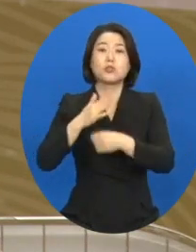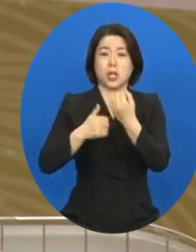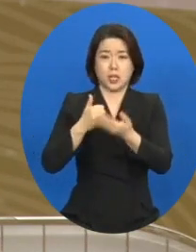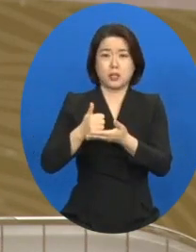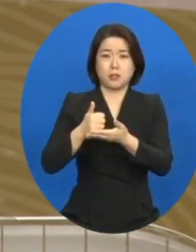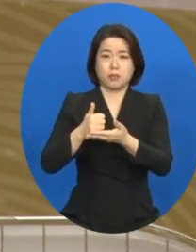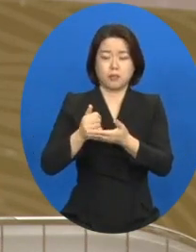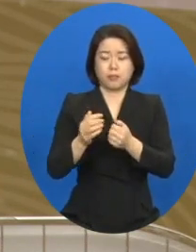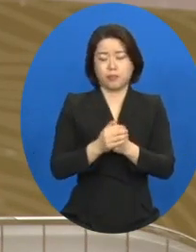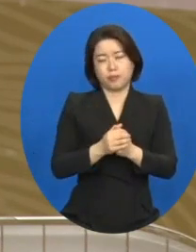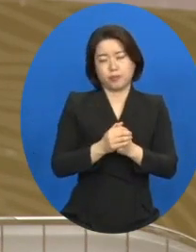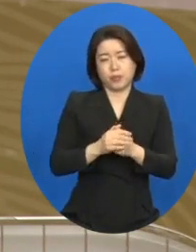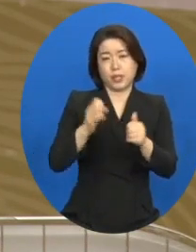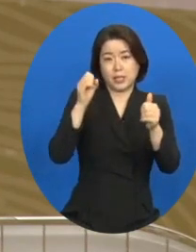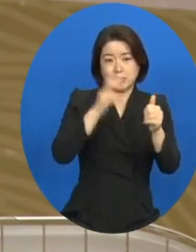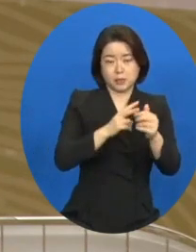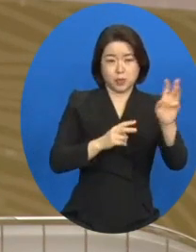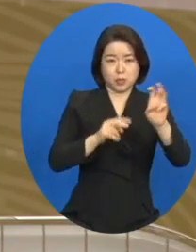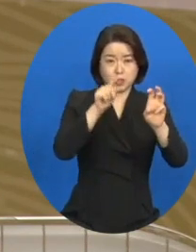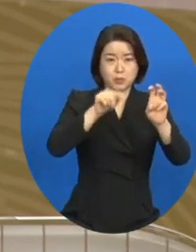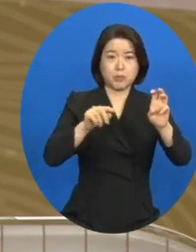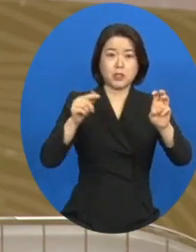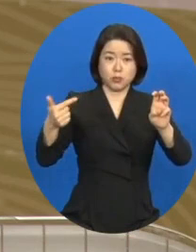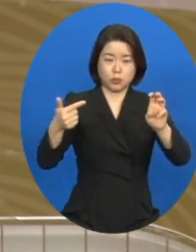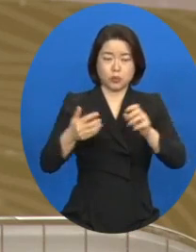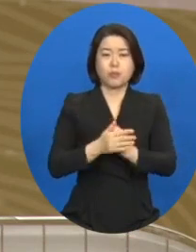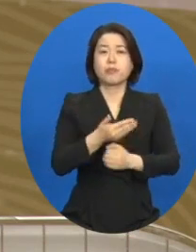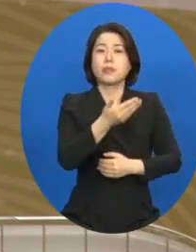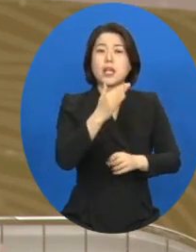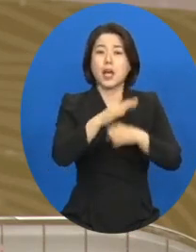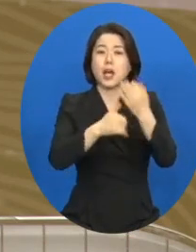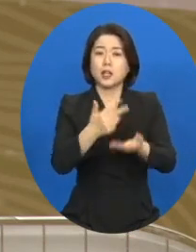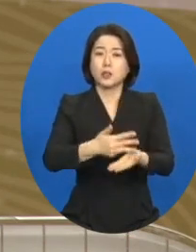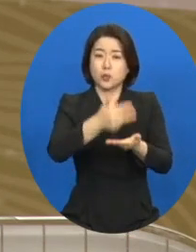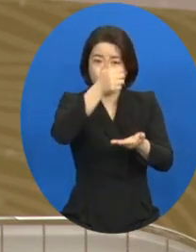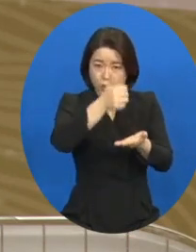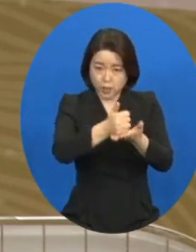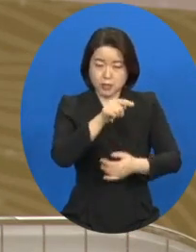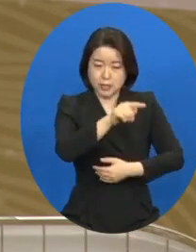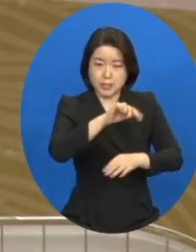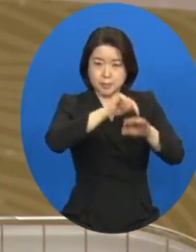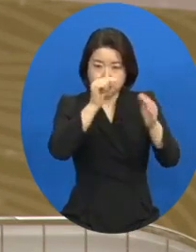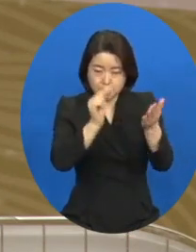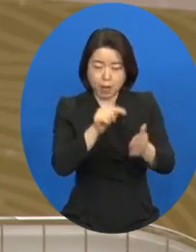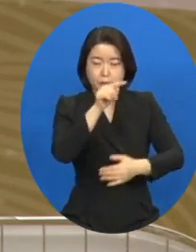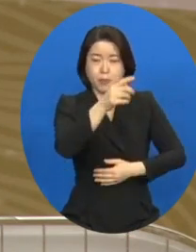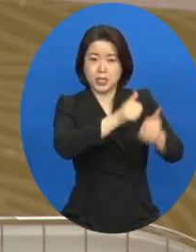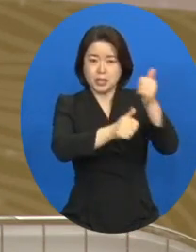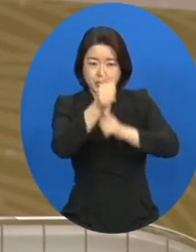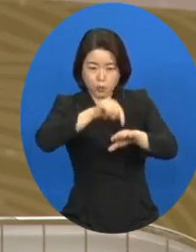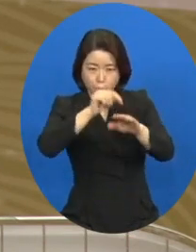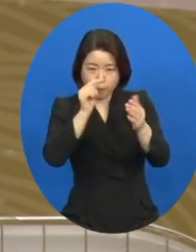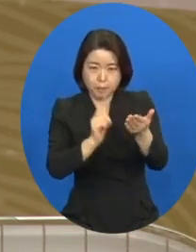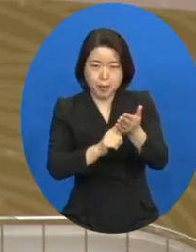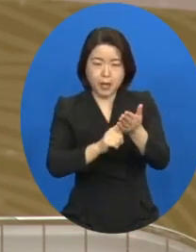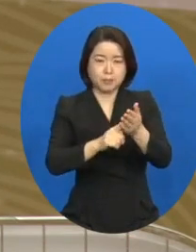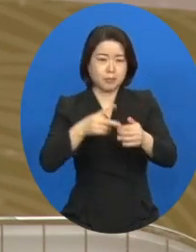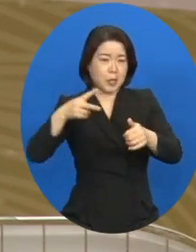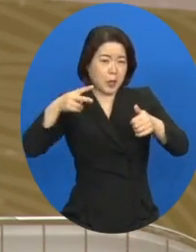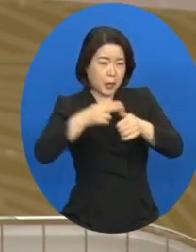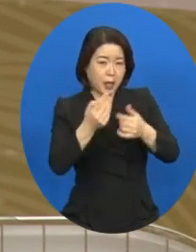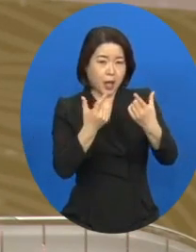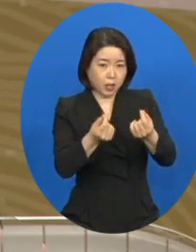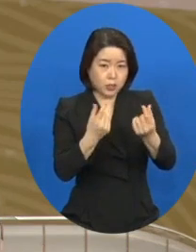신명기 30장 6절입니다. 내 하나님 여호와께서 내 마음과 내 자손의 마음에 할례를